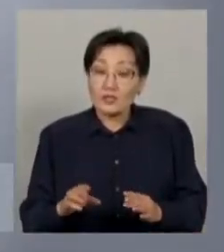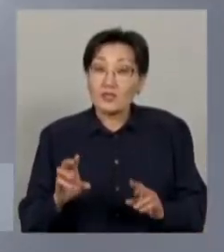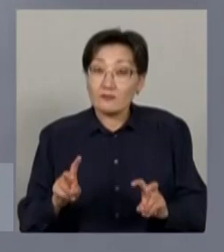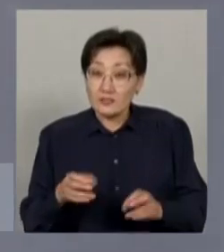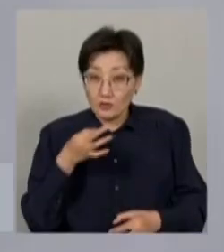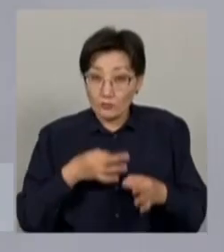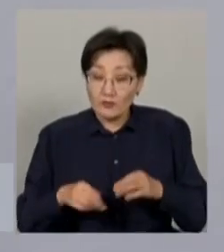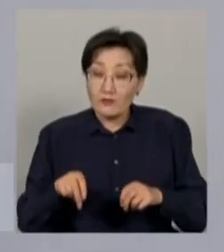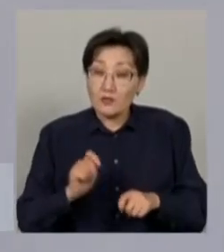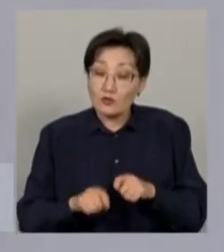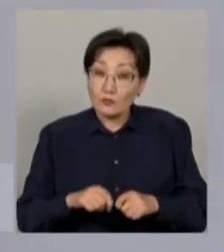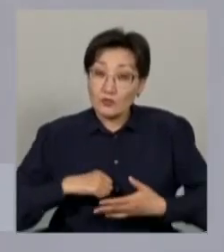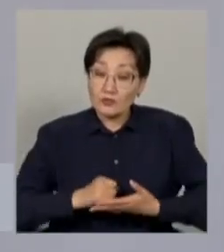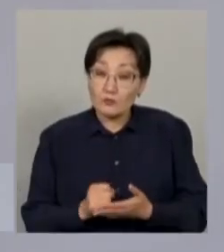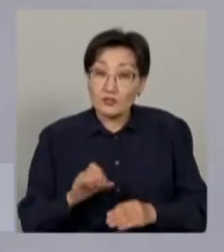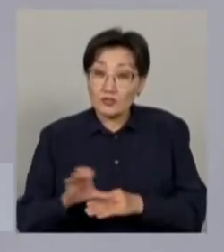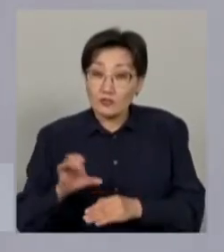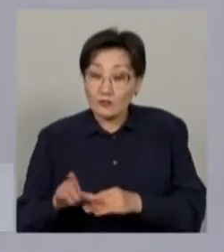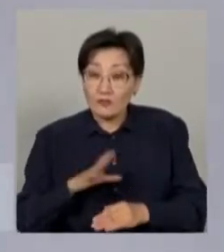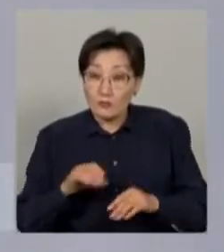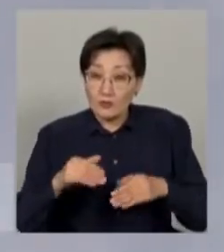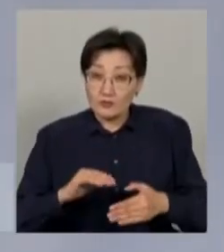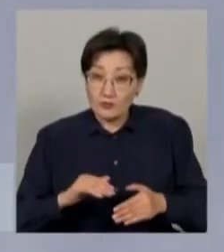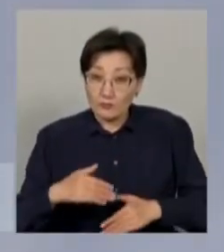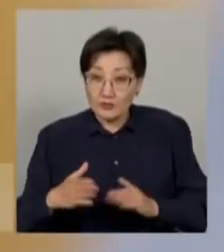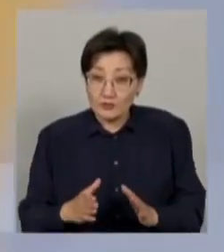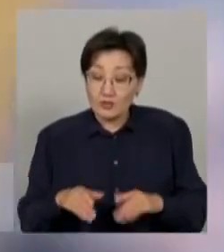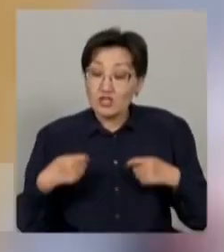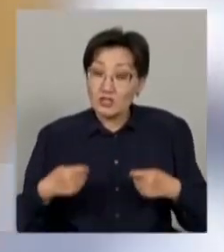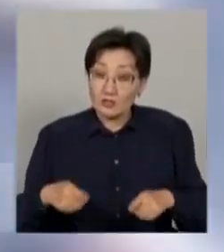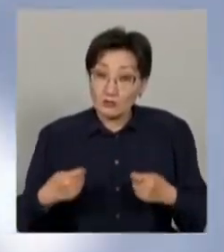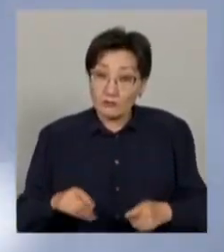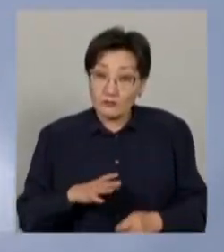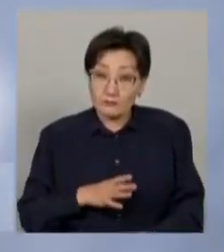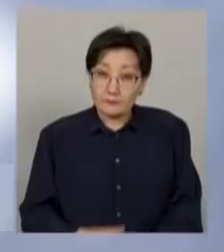таблеток. Экспертиза установила, что товар был расфасован для розничной торговли.